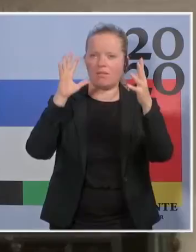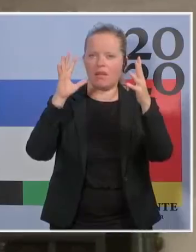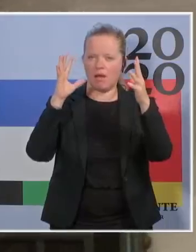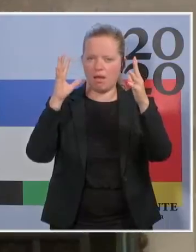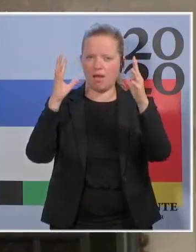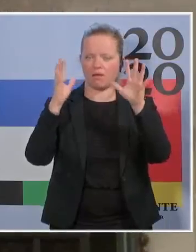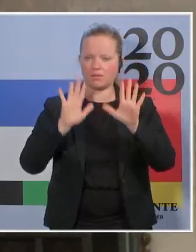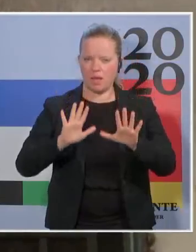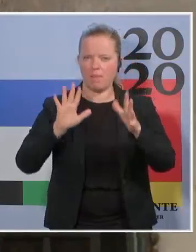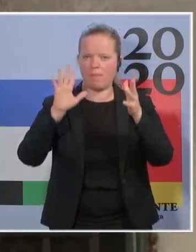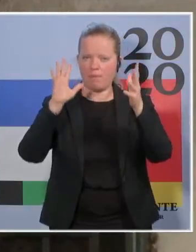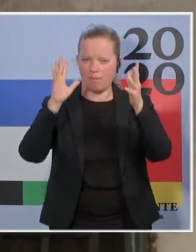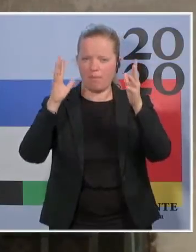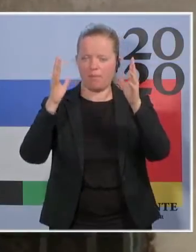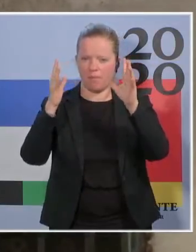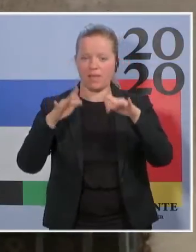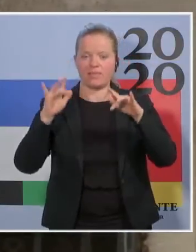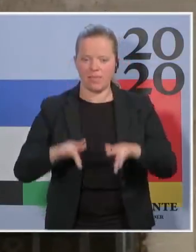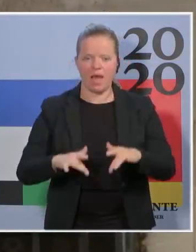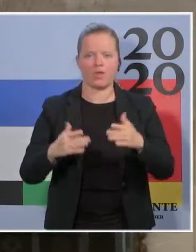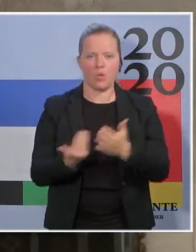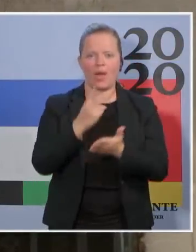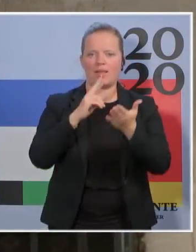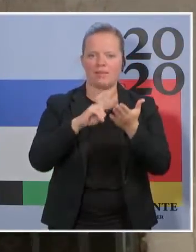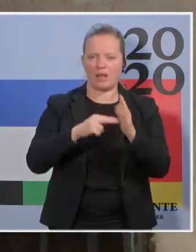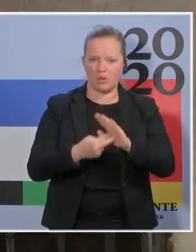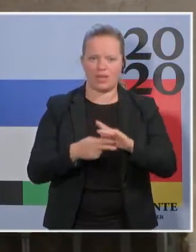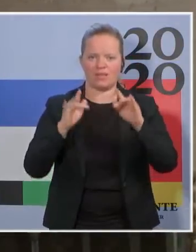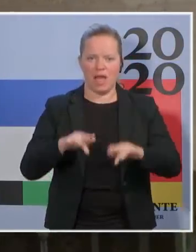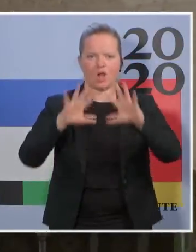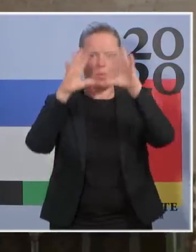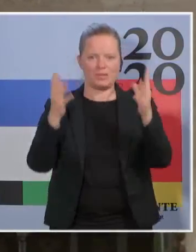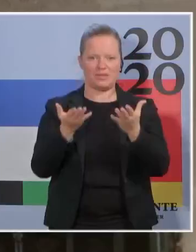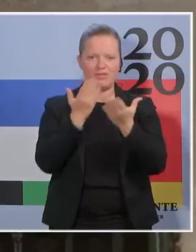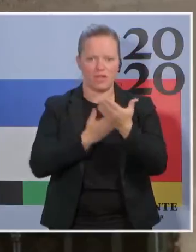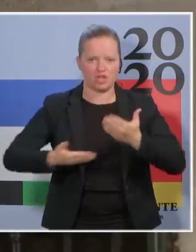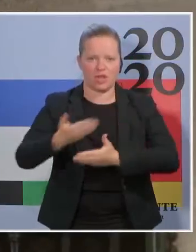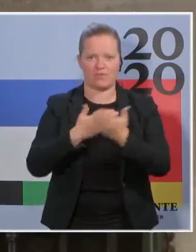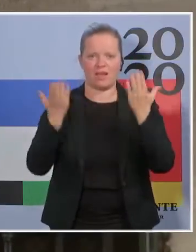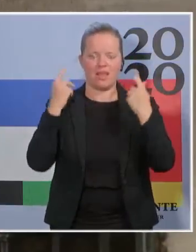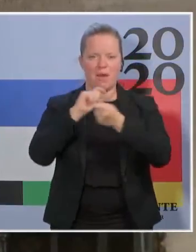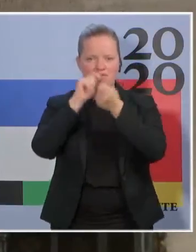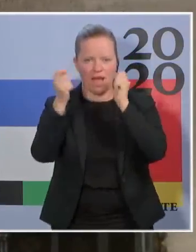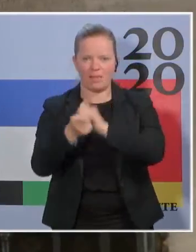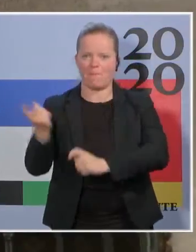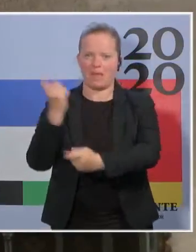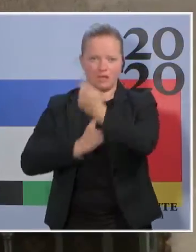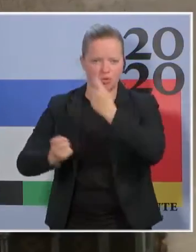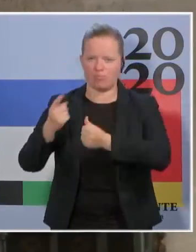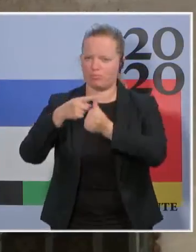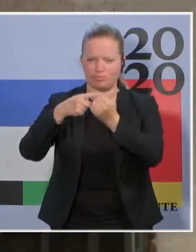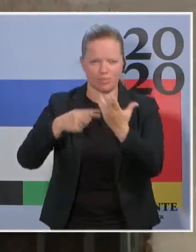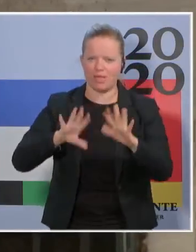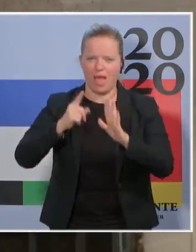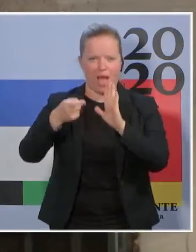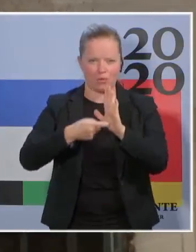durch neue Technologien, die globalisierte Wirtschaft, den Klimawandel oder die Migration, das sind Herausforderungen und Fragen,